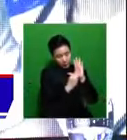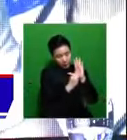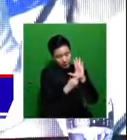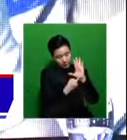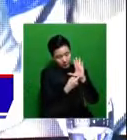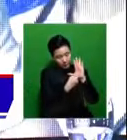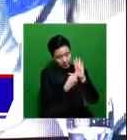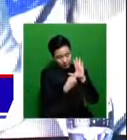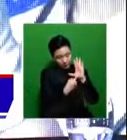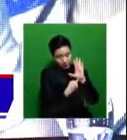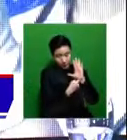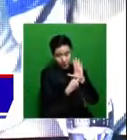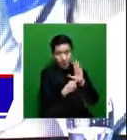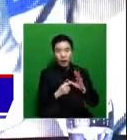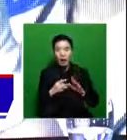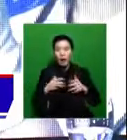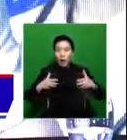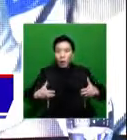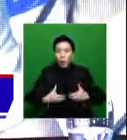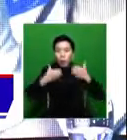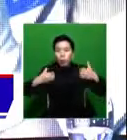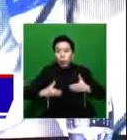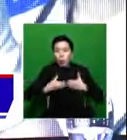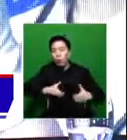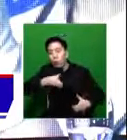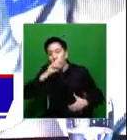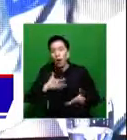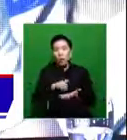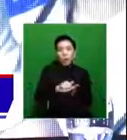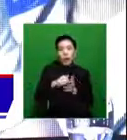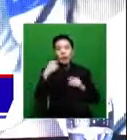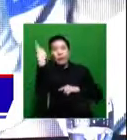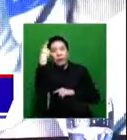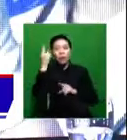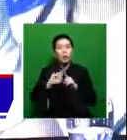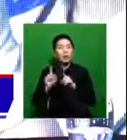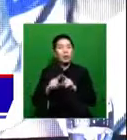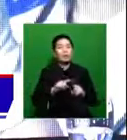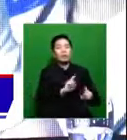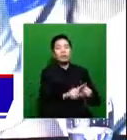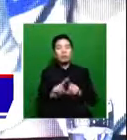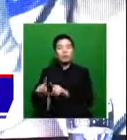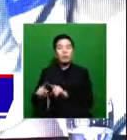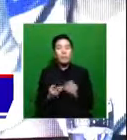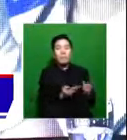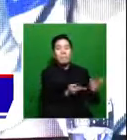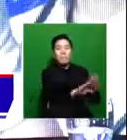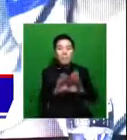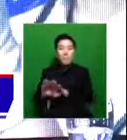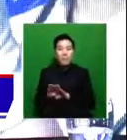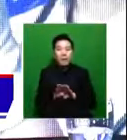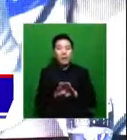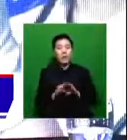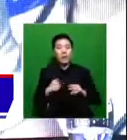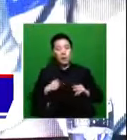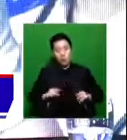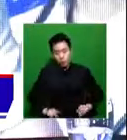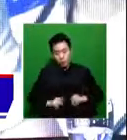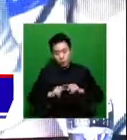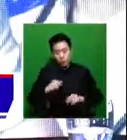นะครับปิดผับสถานบริการทุกชนิดนะครับโดยที่กระทรวงสาธารณสุขก็จะใ